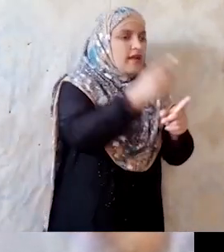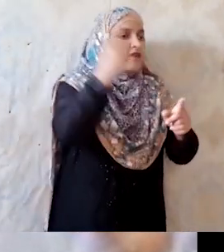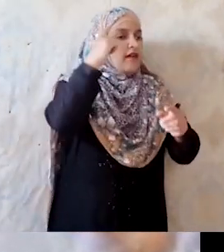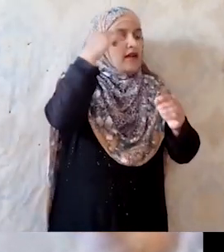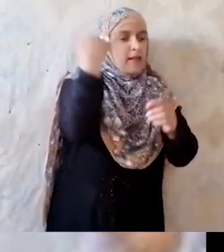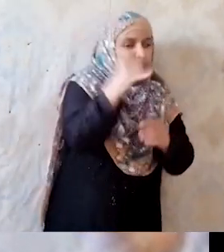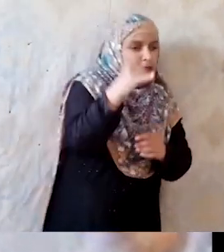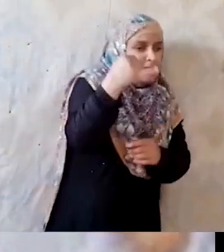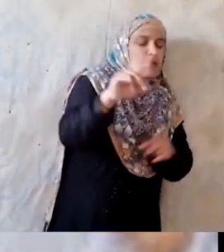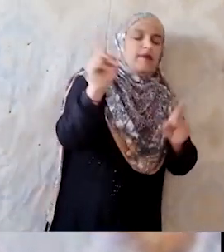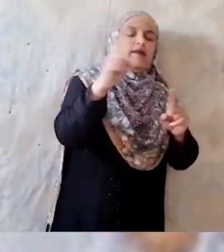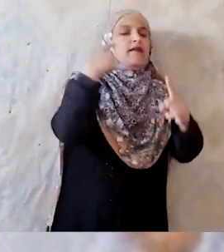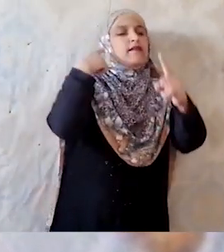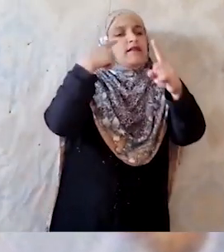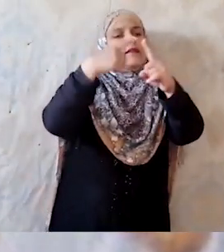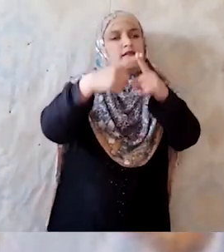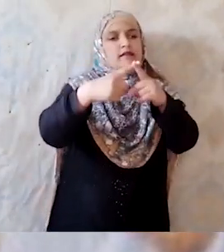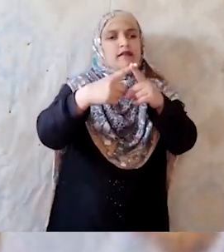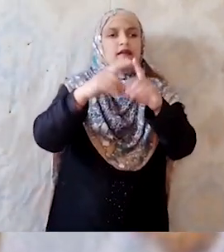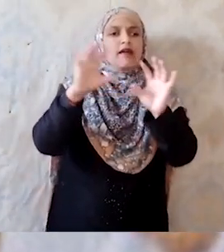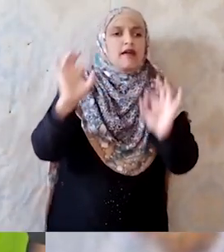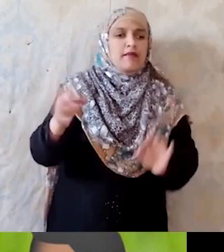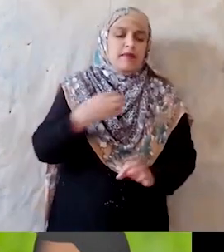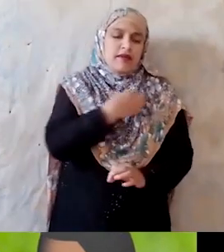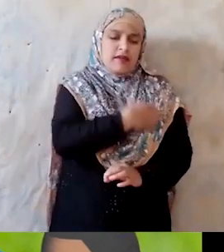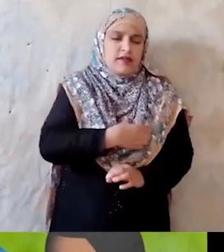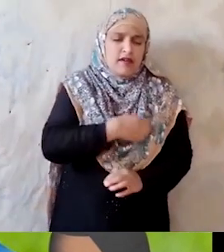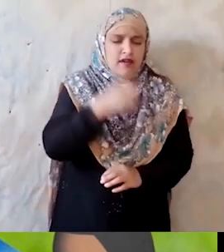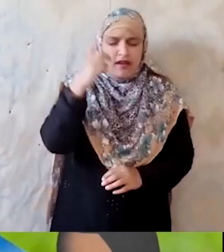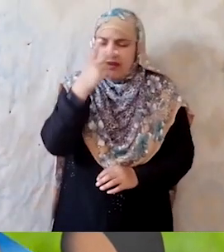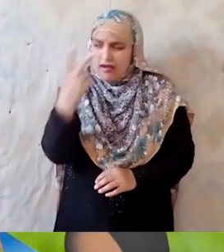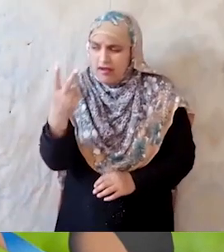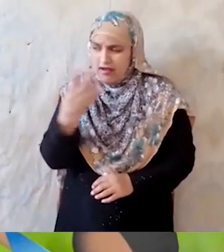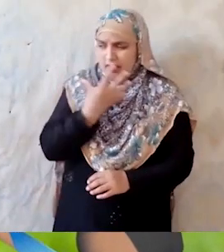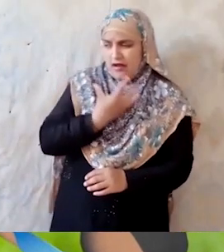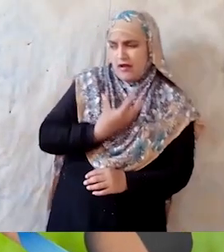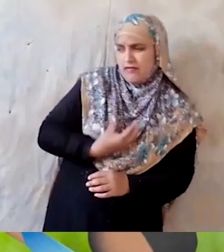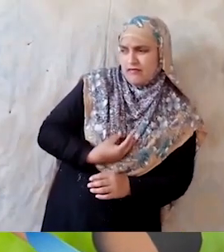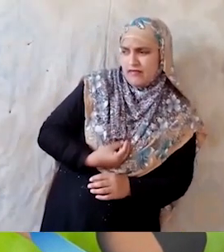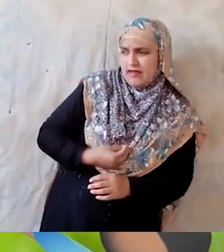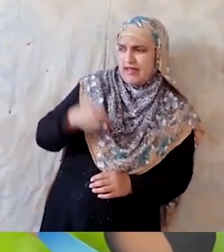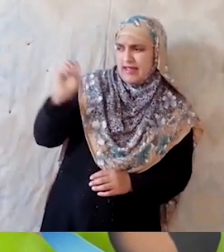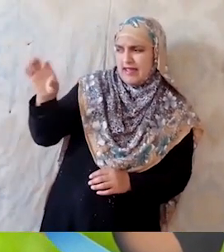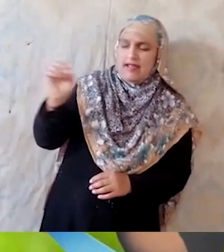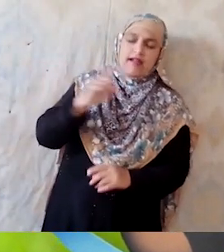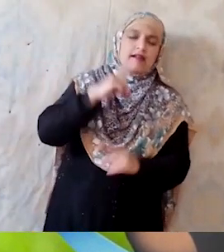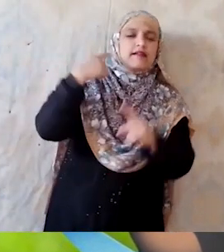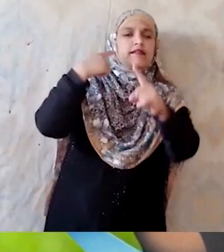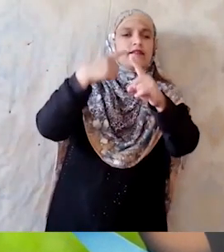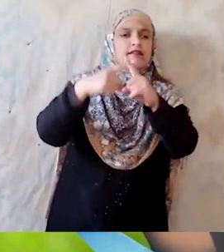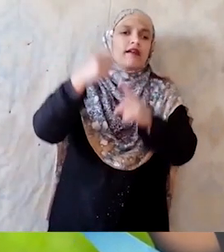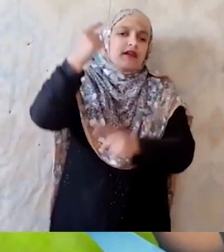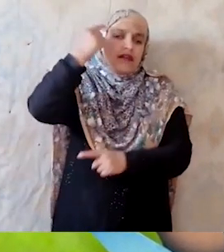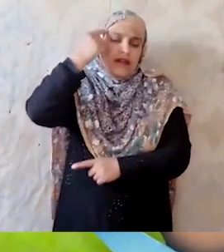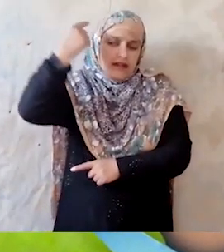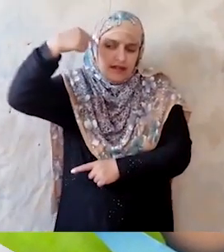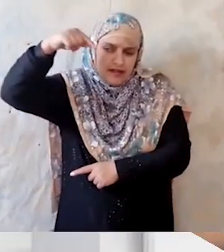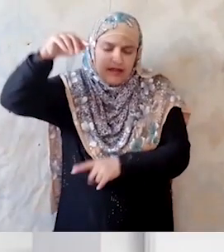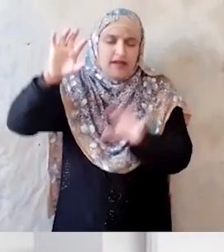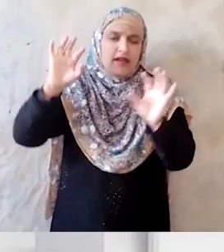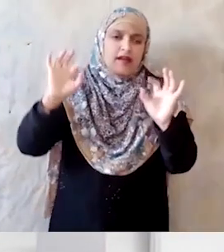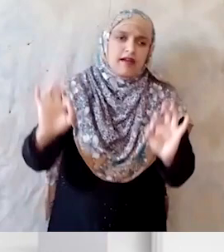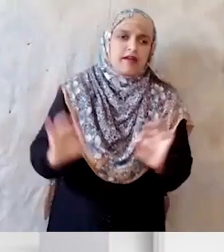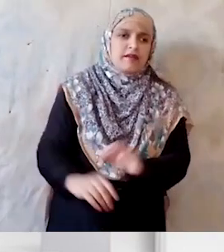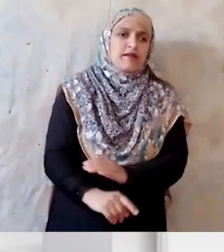ज़हनी परेशानी से दोचार रहते हैं। हमें चाहिए कि हम अपने इर्द गिर्द मौजूद इन लोगों की हौसला